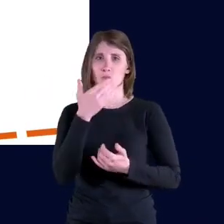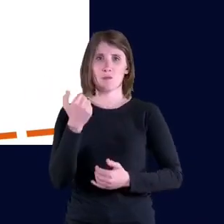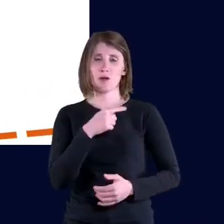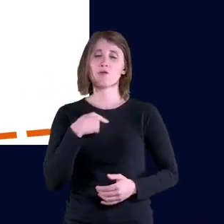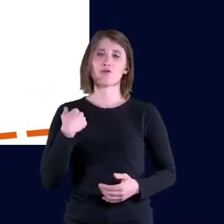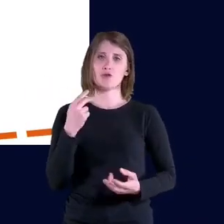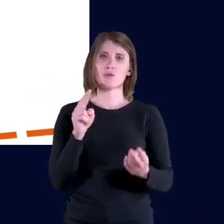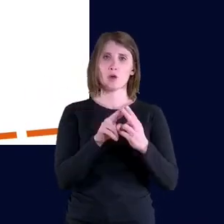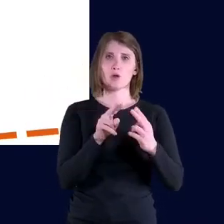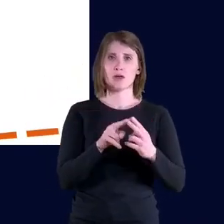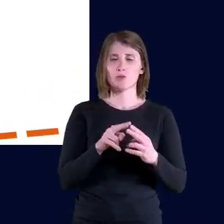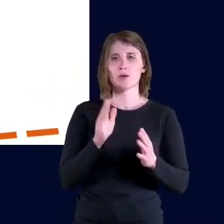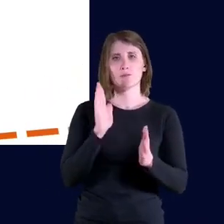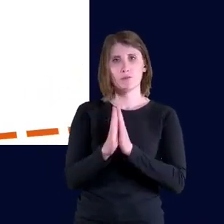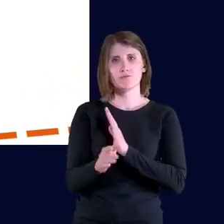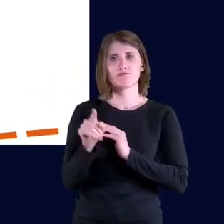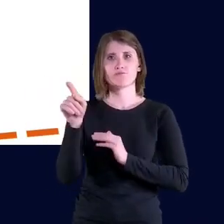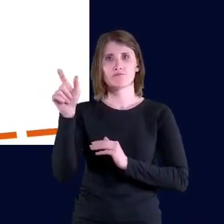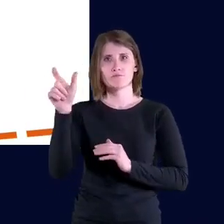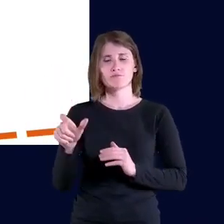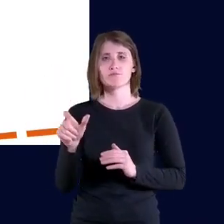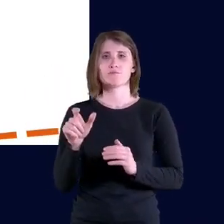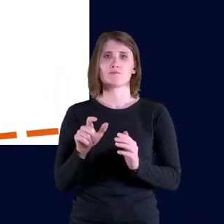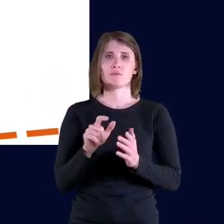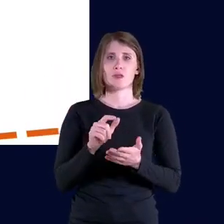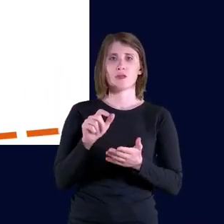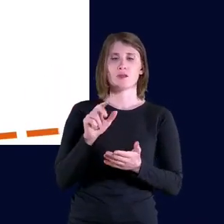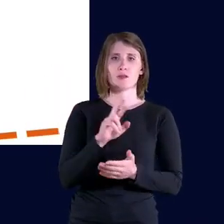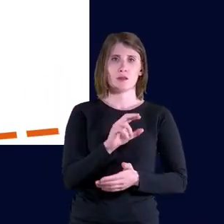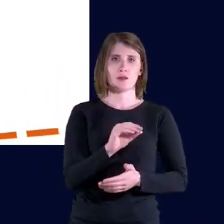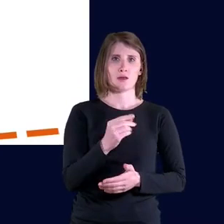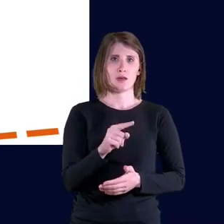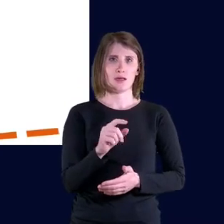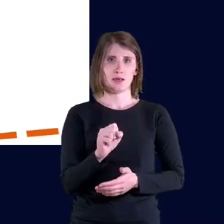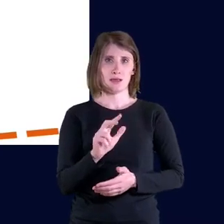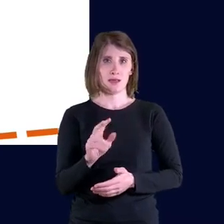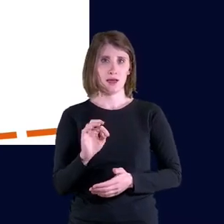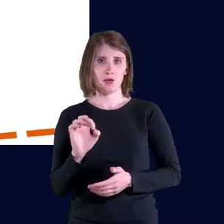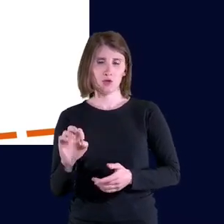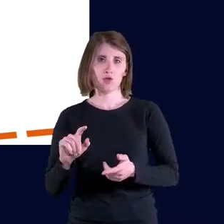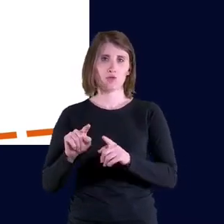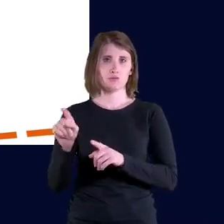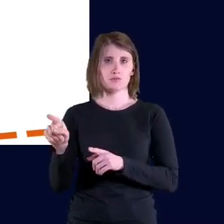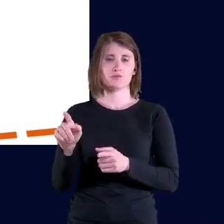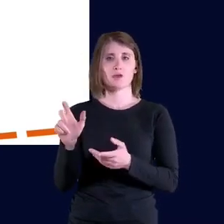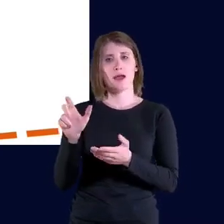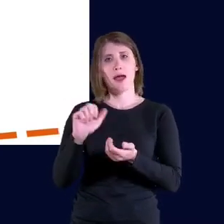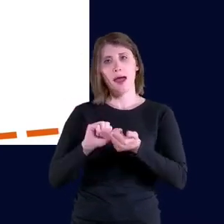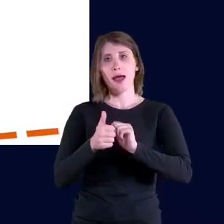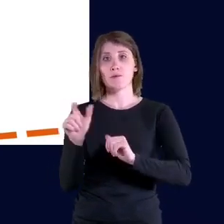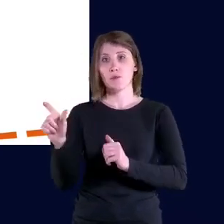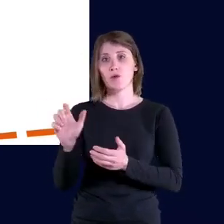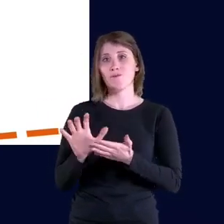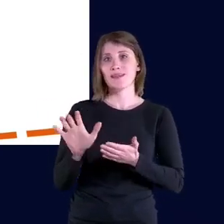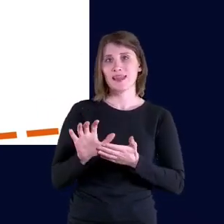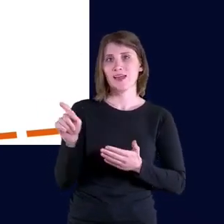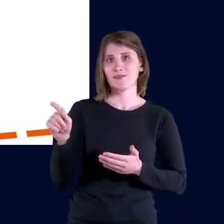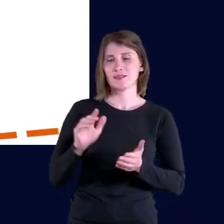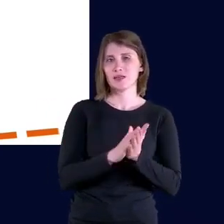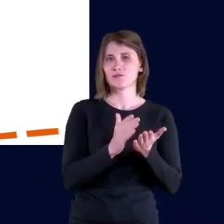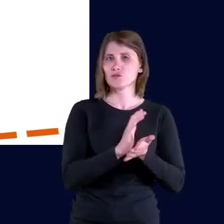kontaktujemy się bezpośrednio z redaktorami wydawcami czasopism oni oczywiście